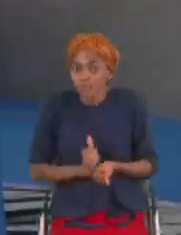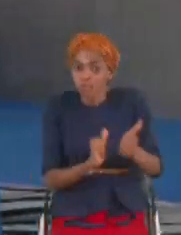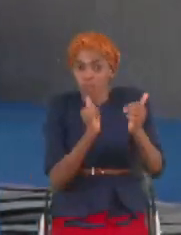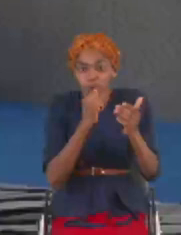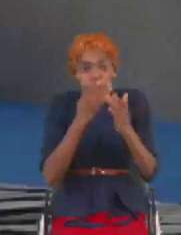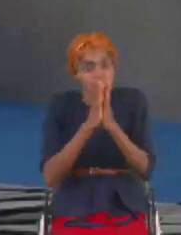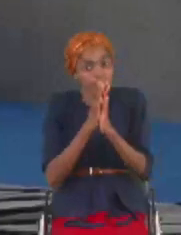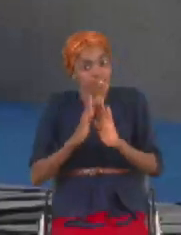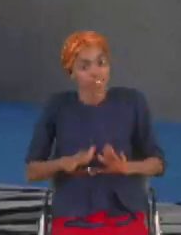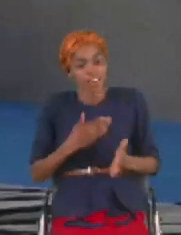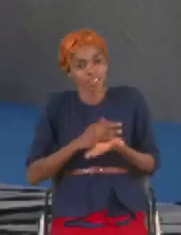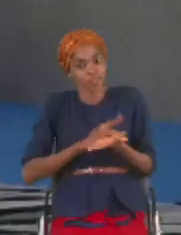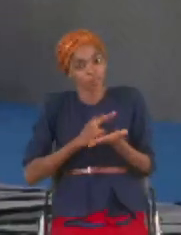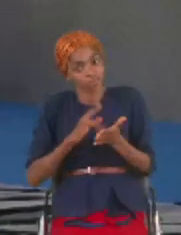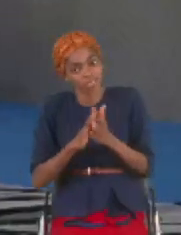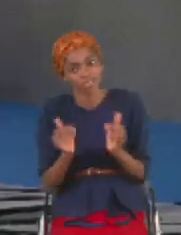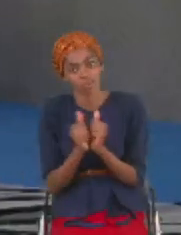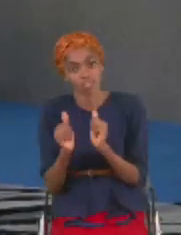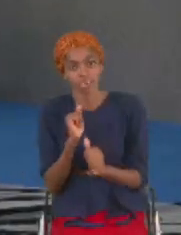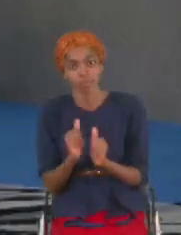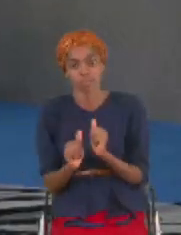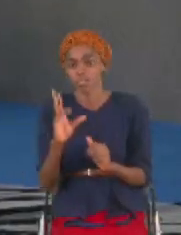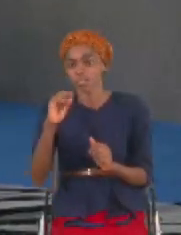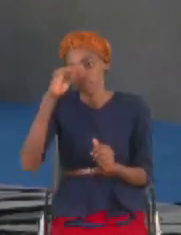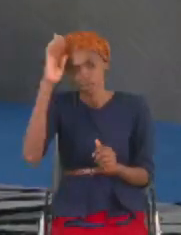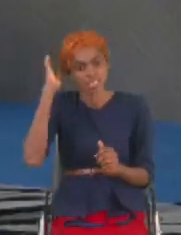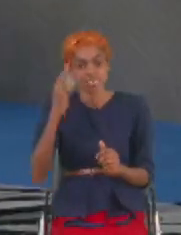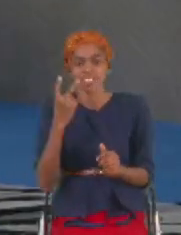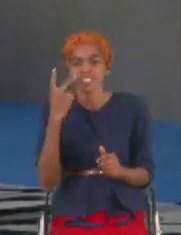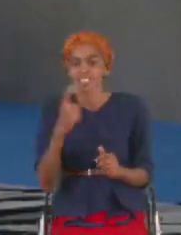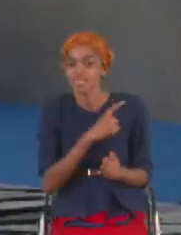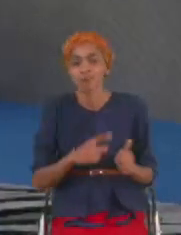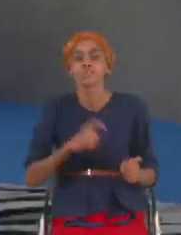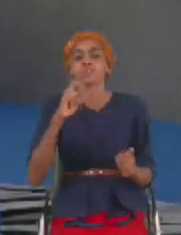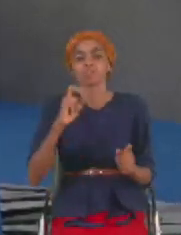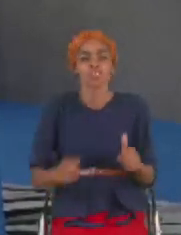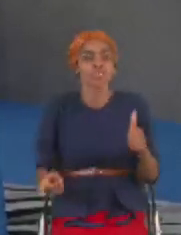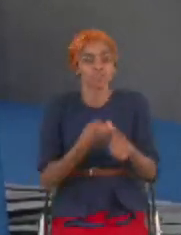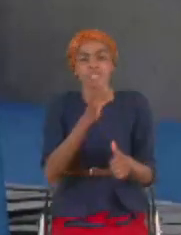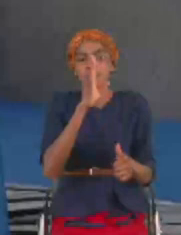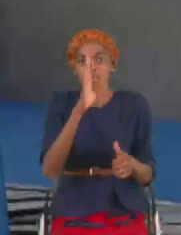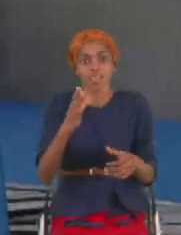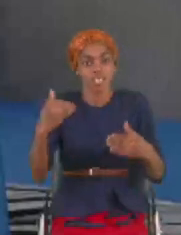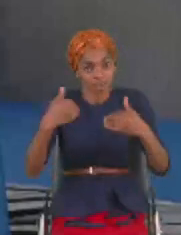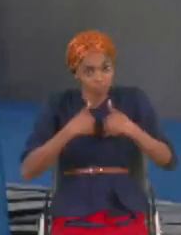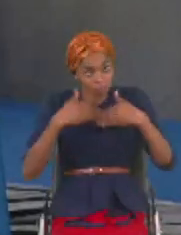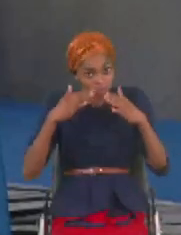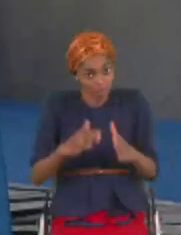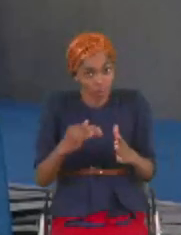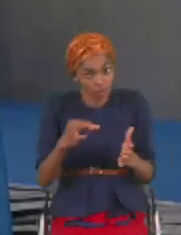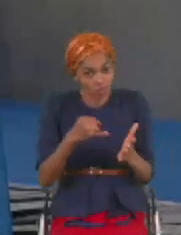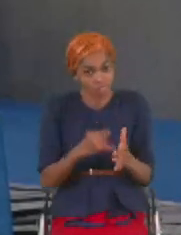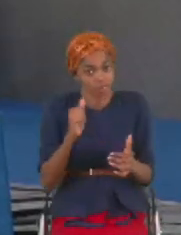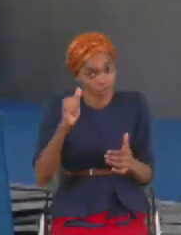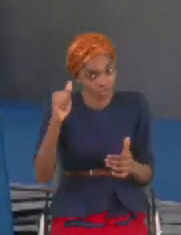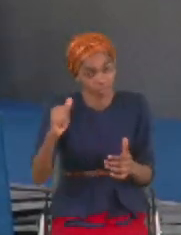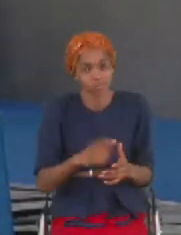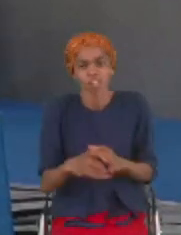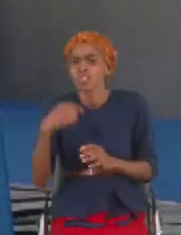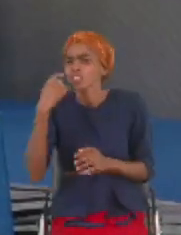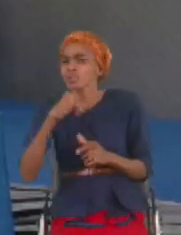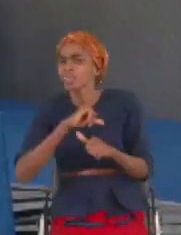sainteté ce à laquelle personne ne verra le seigneur tu dois quand même recueilli le frud d'abord tu